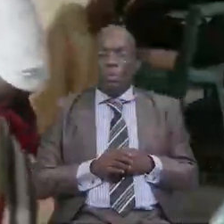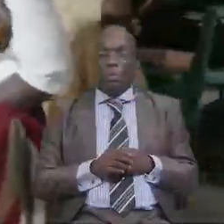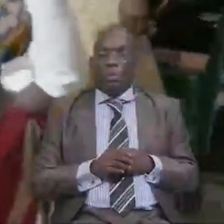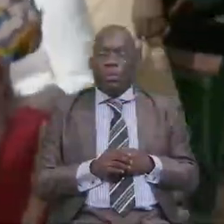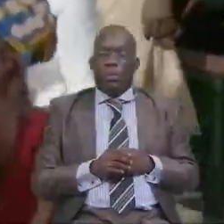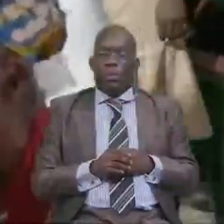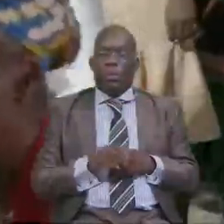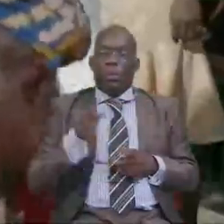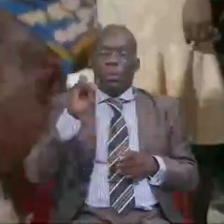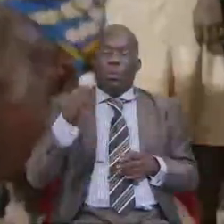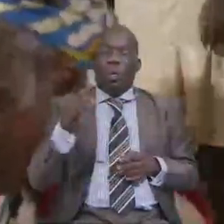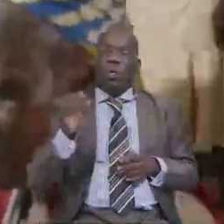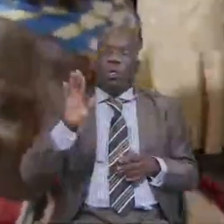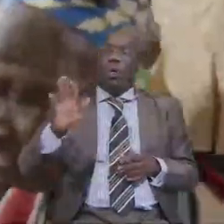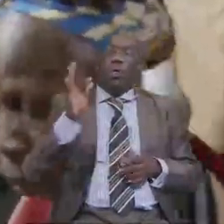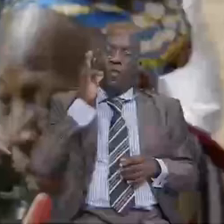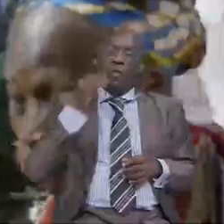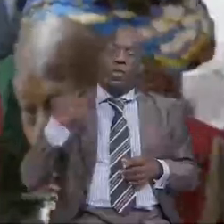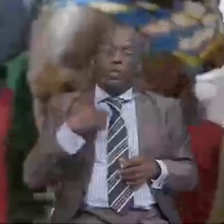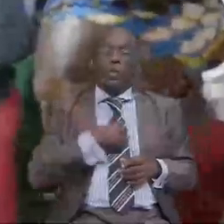Par tes fruits, on te connaîtra.